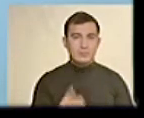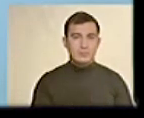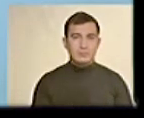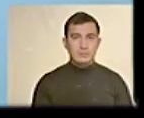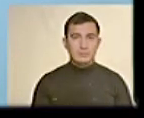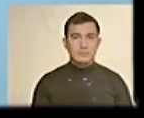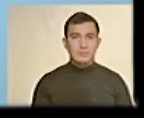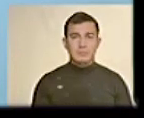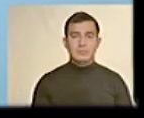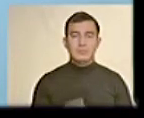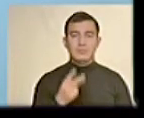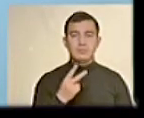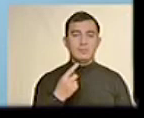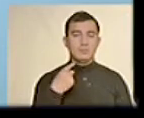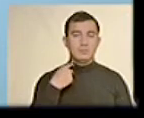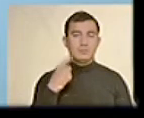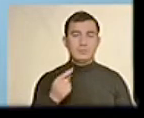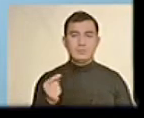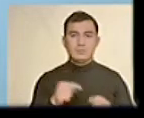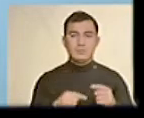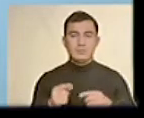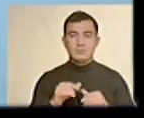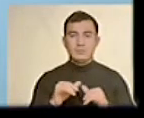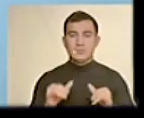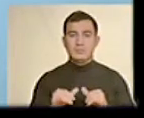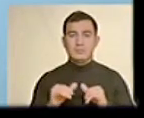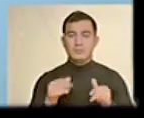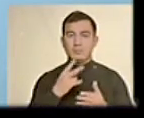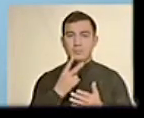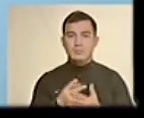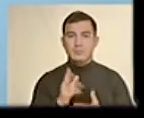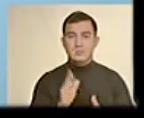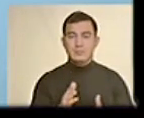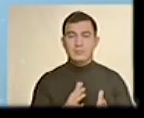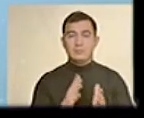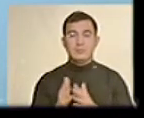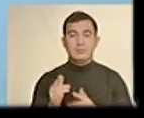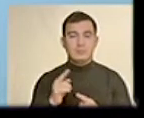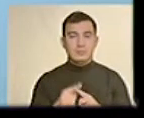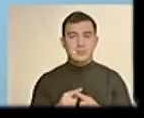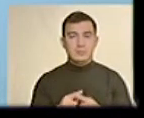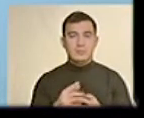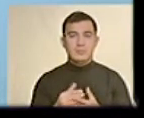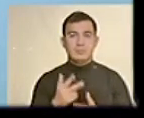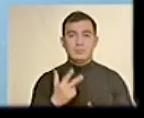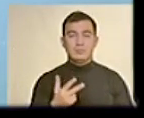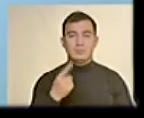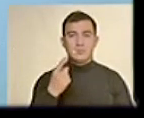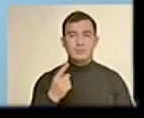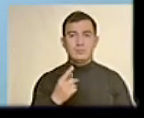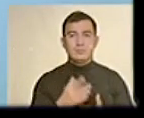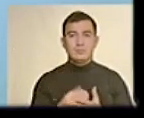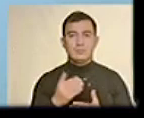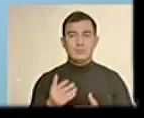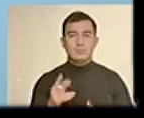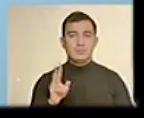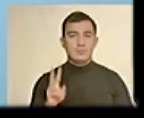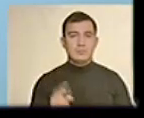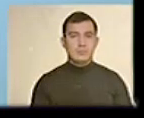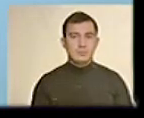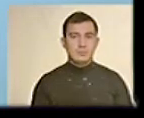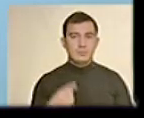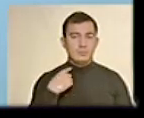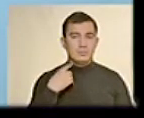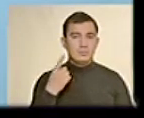Keyin ikkalovini bir-biriga ko'paytmasini ikkilanganini yozib olamiz. Keyin esa plus 3dan 1 ning kvadrati.